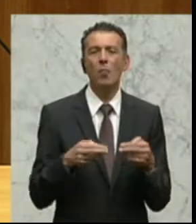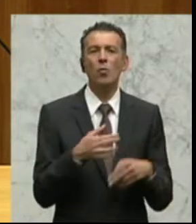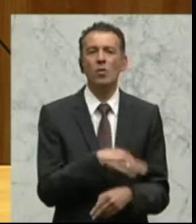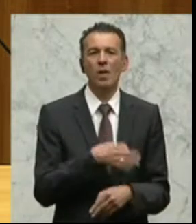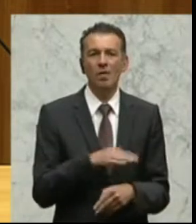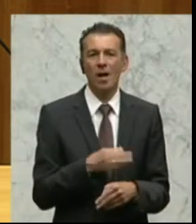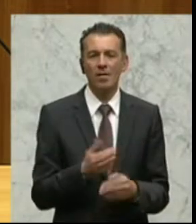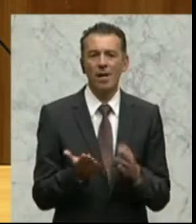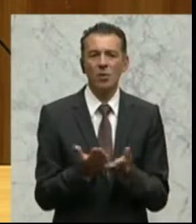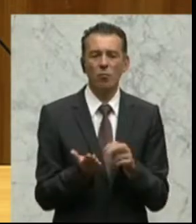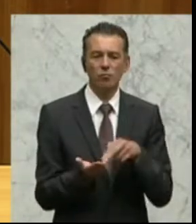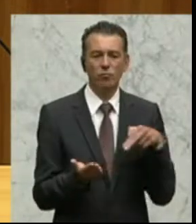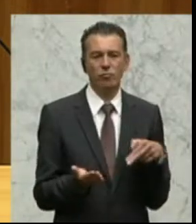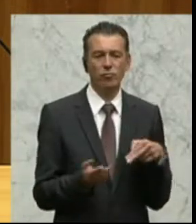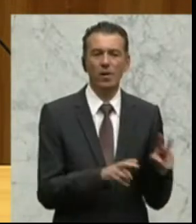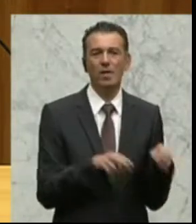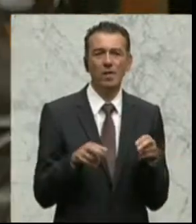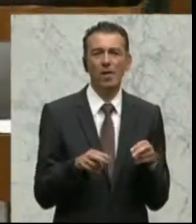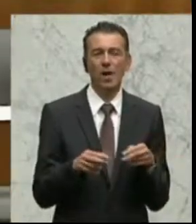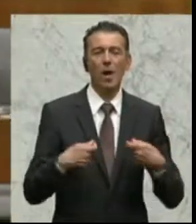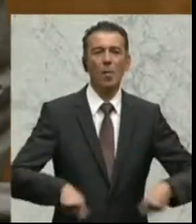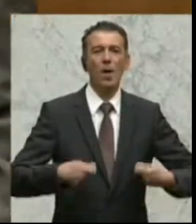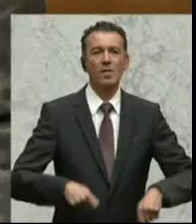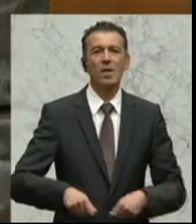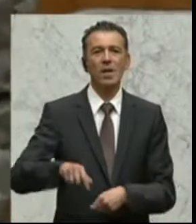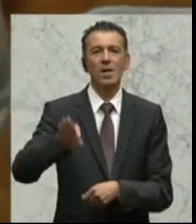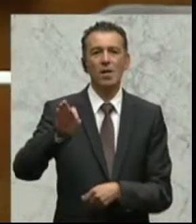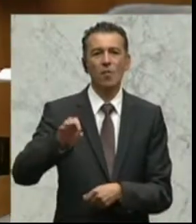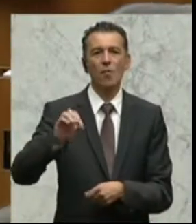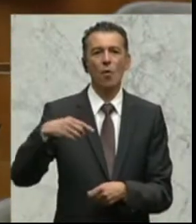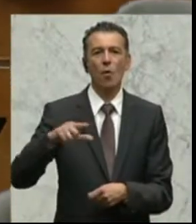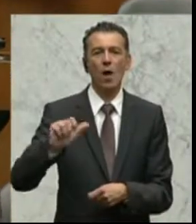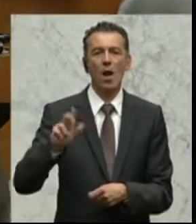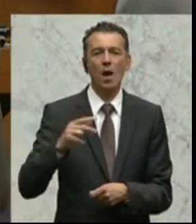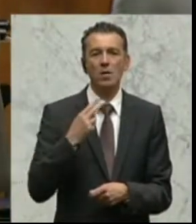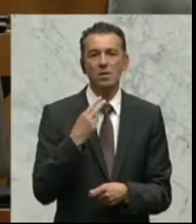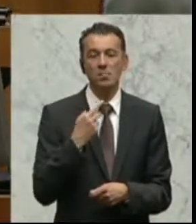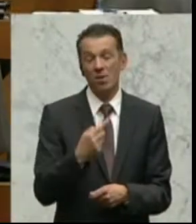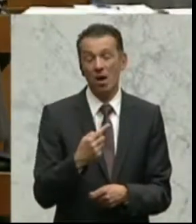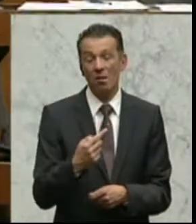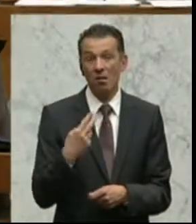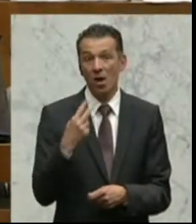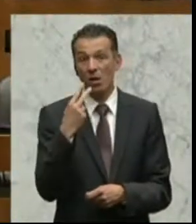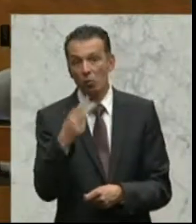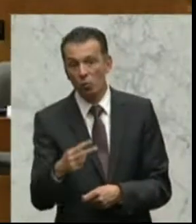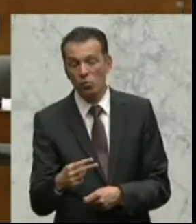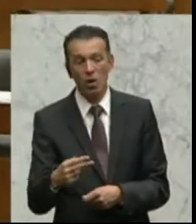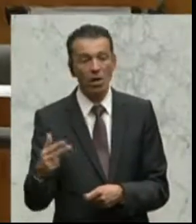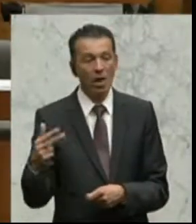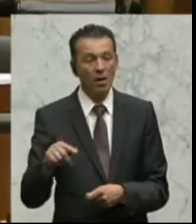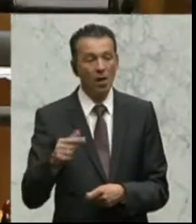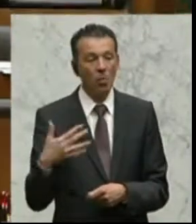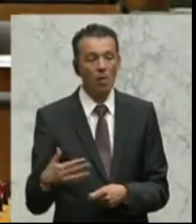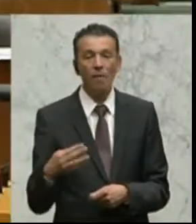lieber meinen Präsidenten Erich Vogler, der gesagt hat, wir wollen nicht länger zuschauen, dass 3,4 Milliarden Arbeitnehmer das ständige Nachsehen